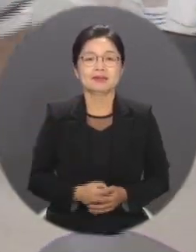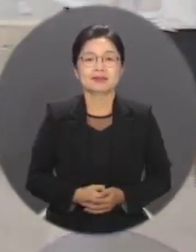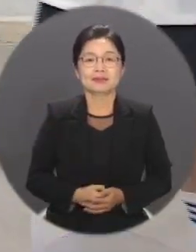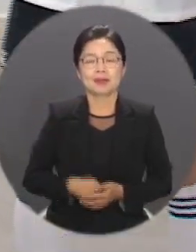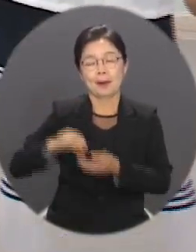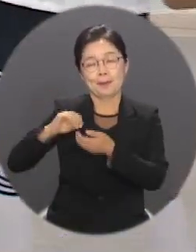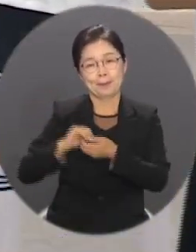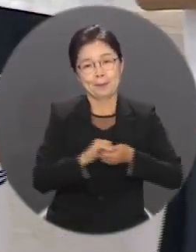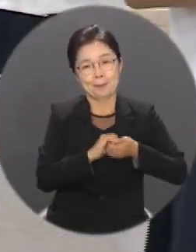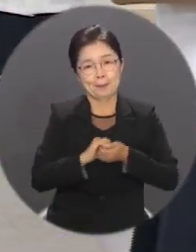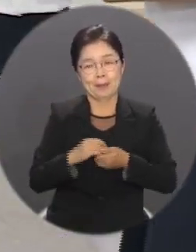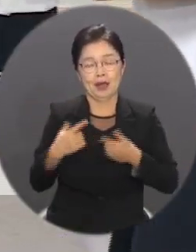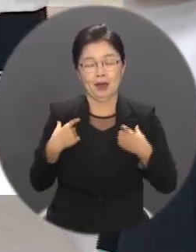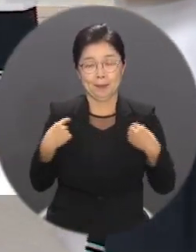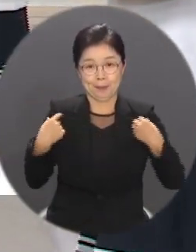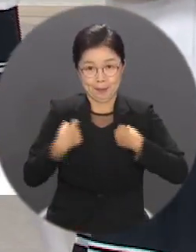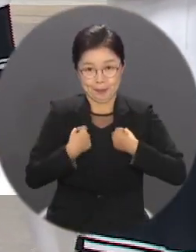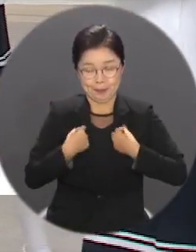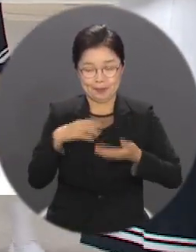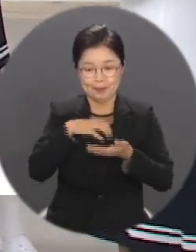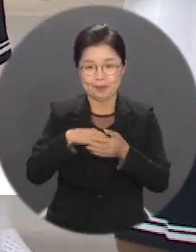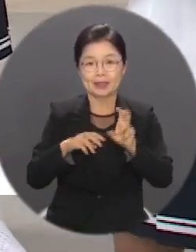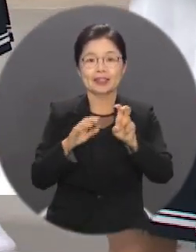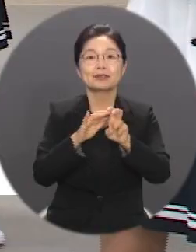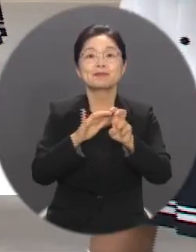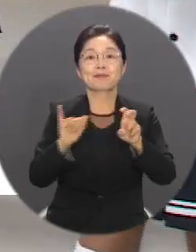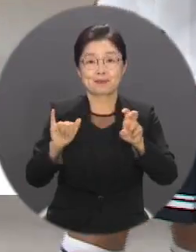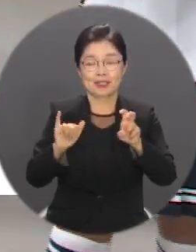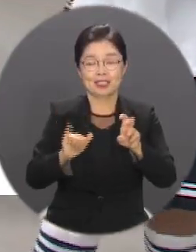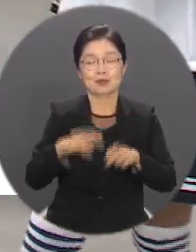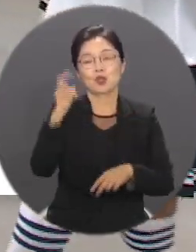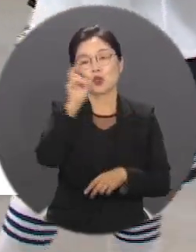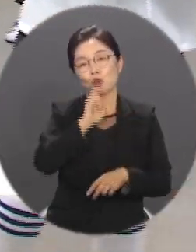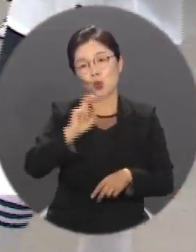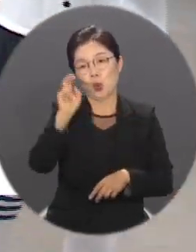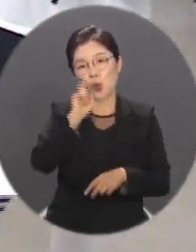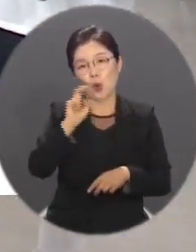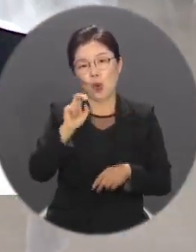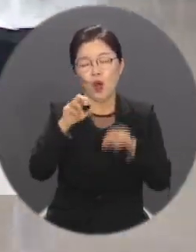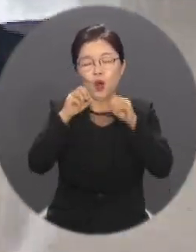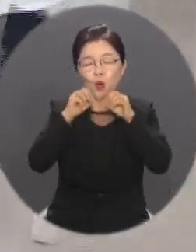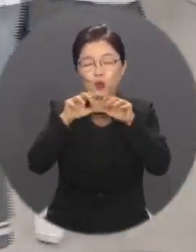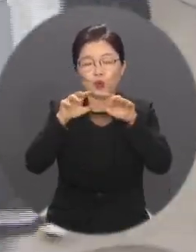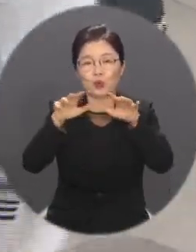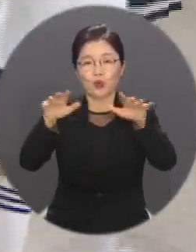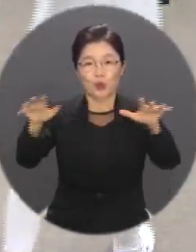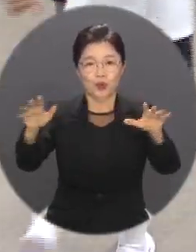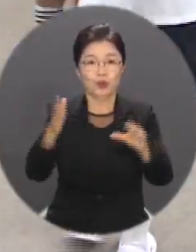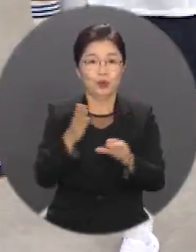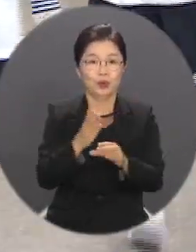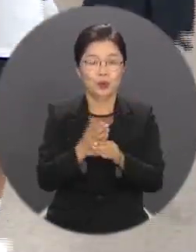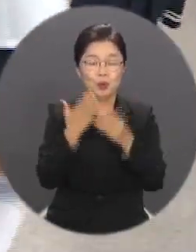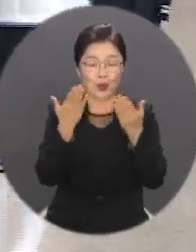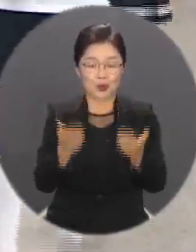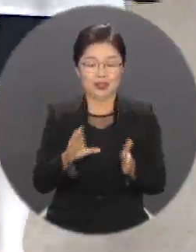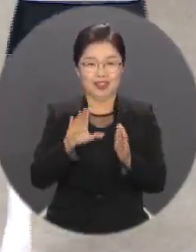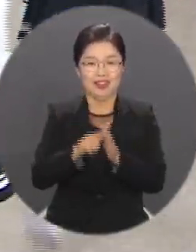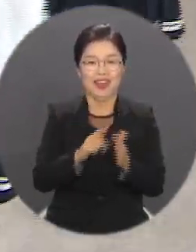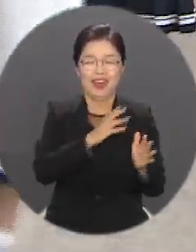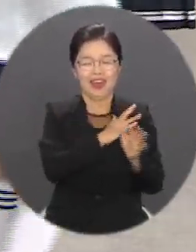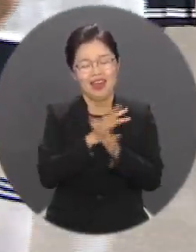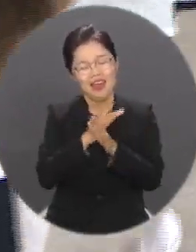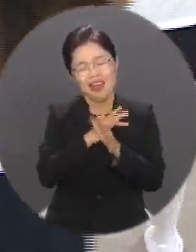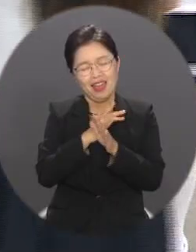합창단 복을 차려입은 20명 남진 아이들의 홀로 아리랑 노래 소리가 울려퍼집니다 쉬는시간 장난기